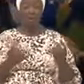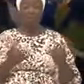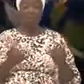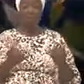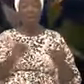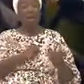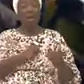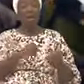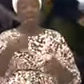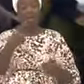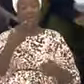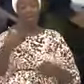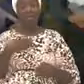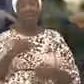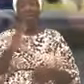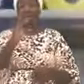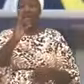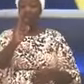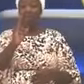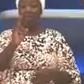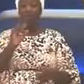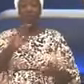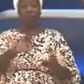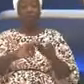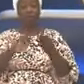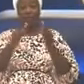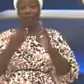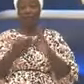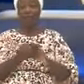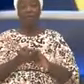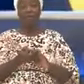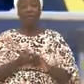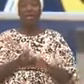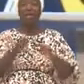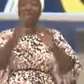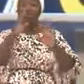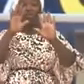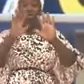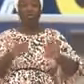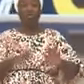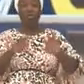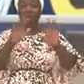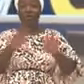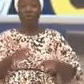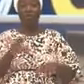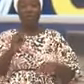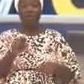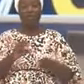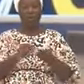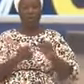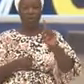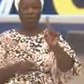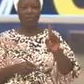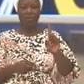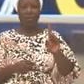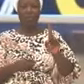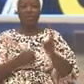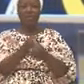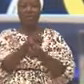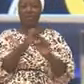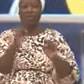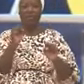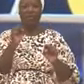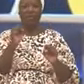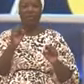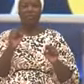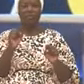j'ai dit septuple averses septuple averses fièrement le salut